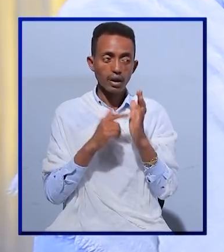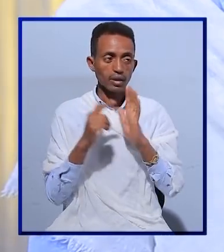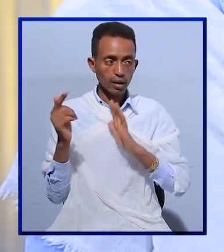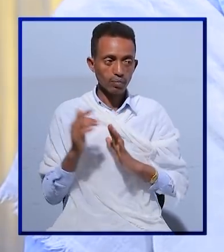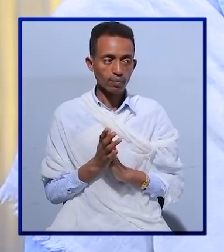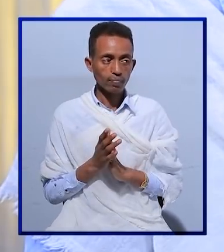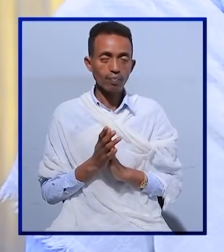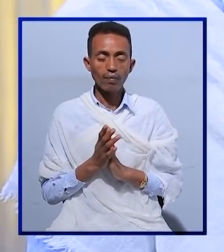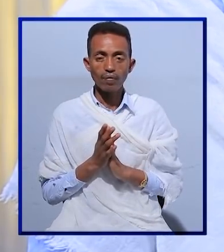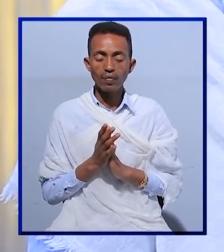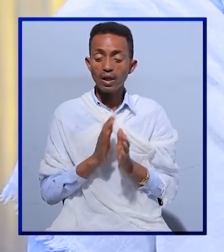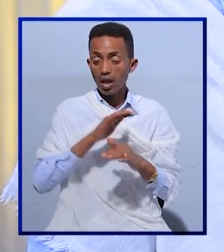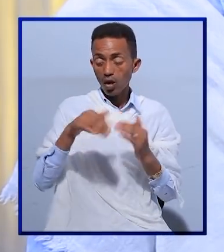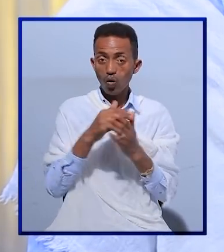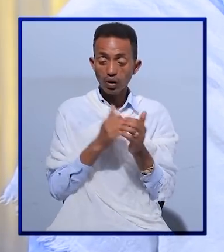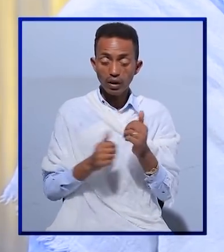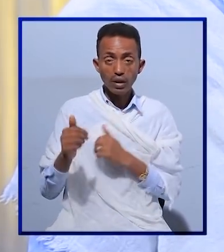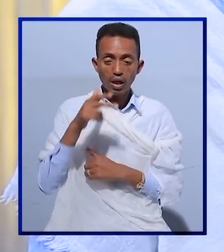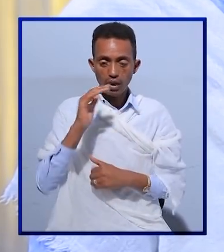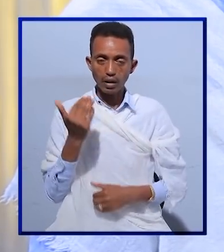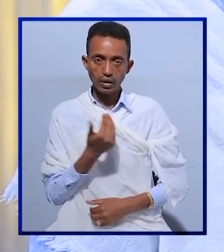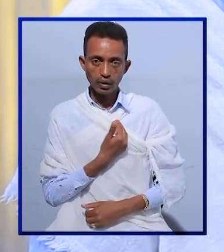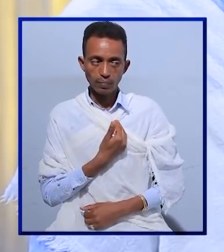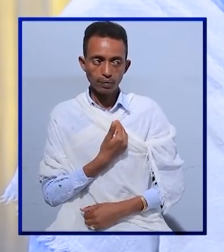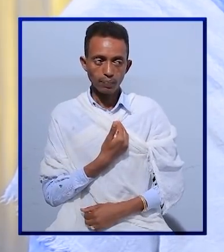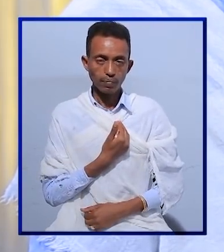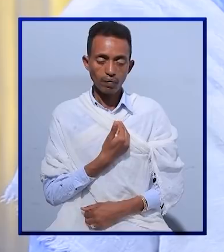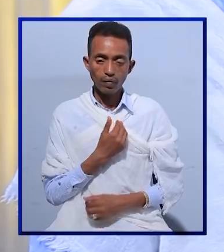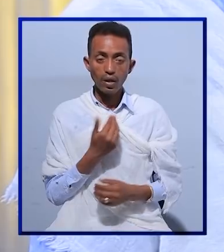የምንነጋገረውን ይግለጽልን። ከሁሉ አስቀድሞ እህታችን